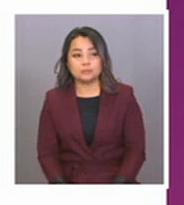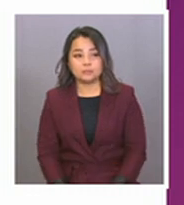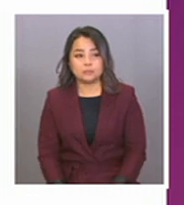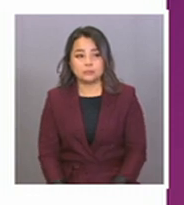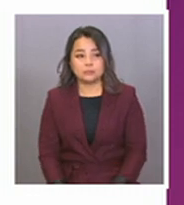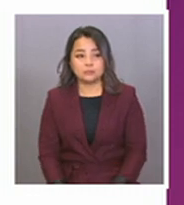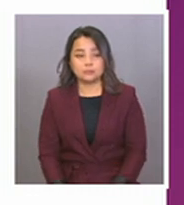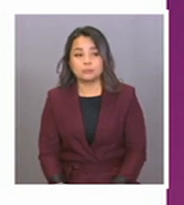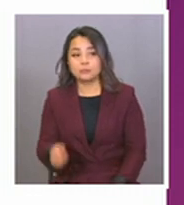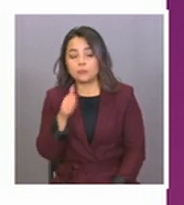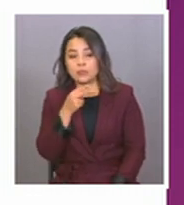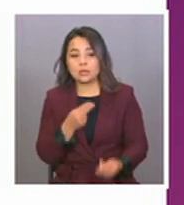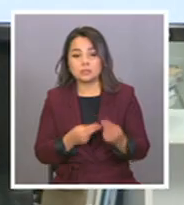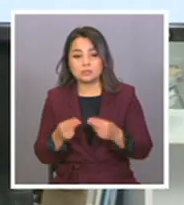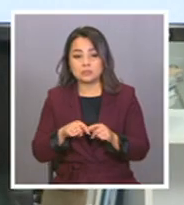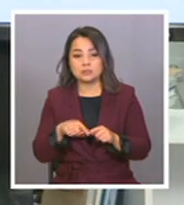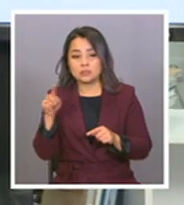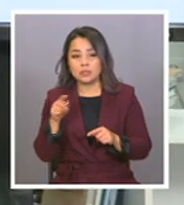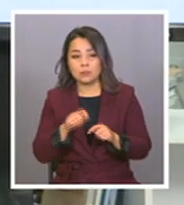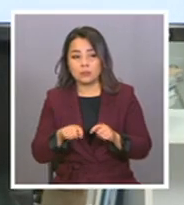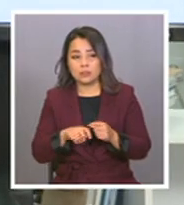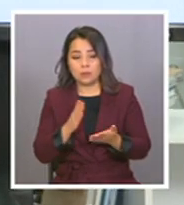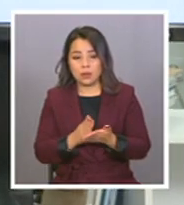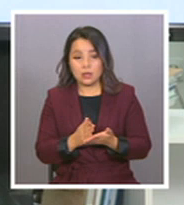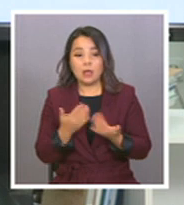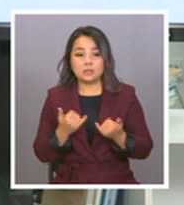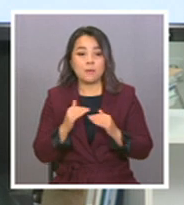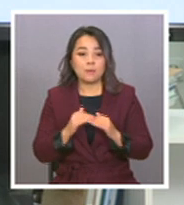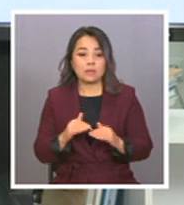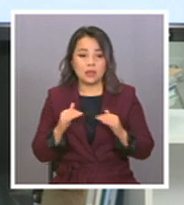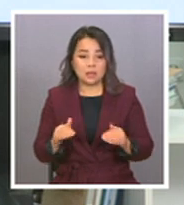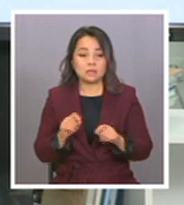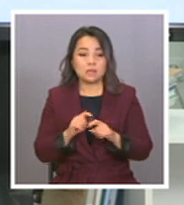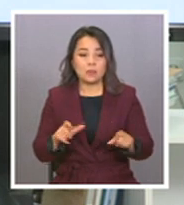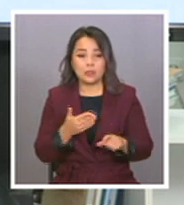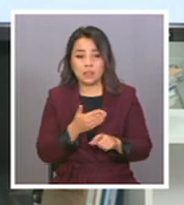үшін суретке қараңыздар. Балалар, бүгінгі сабақта сіздер